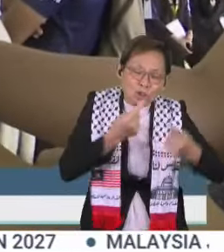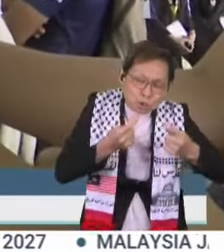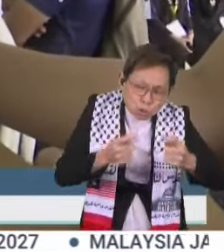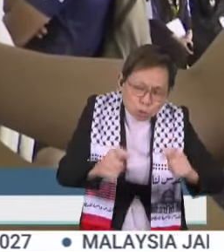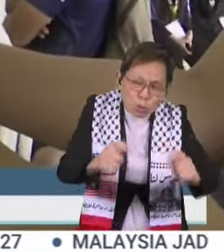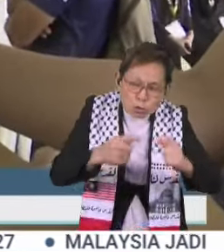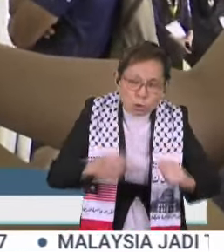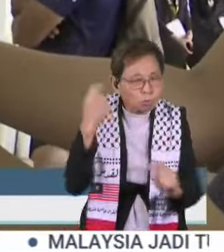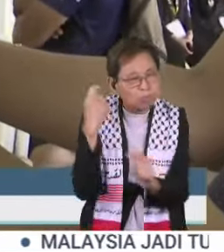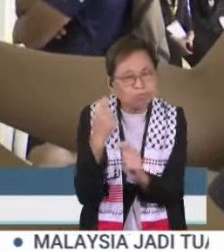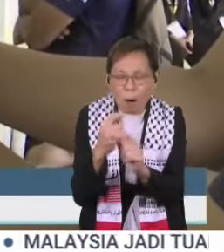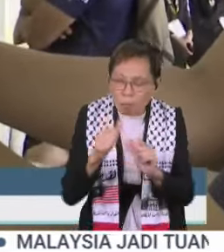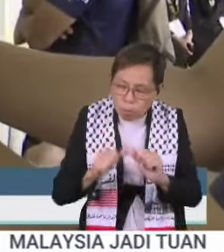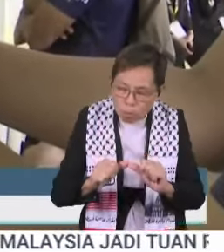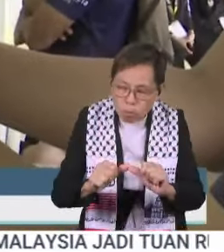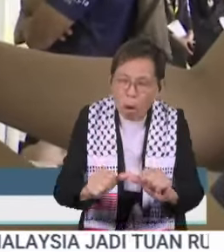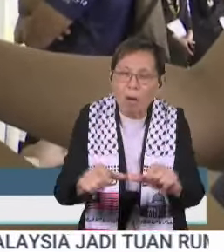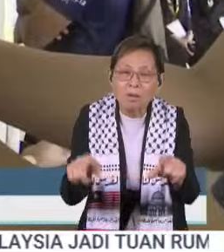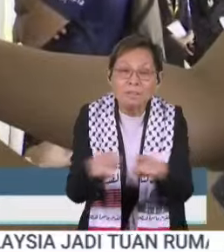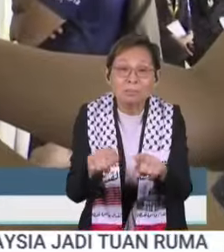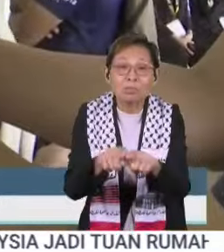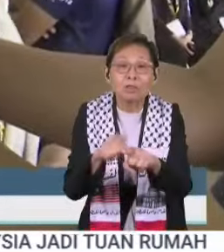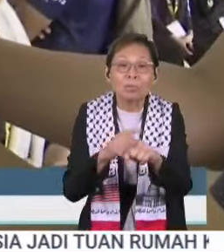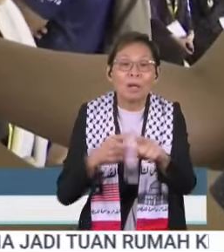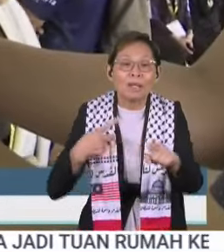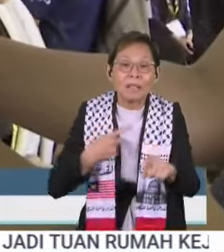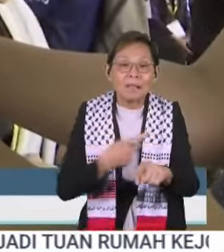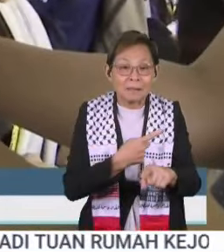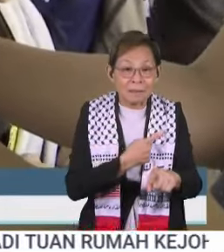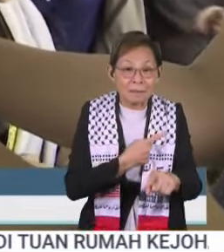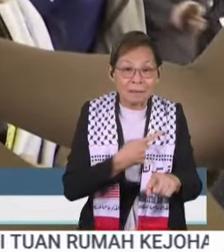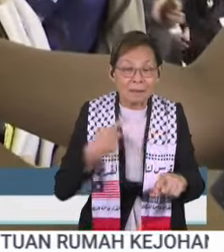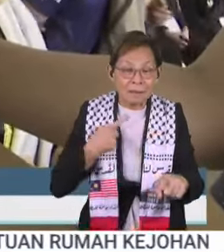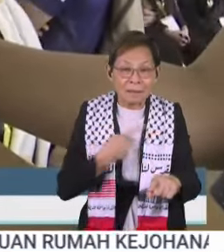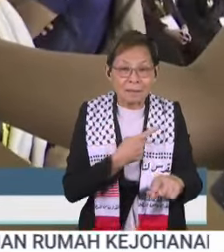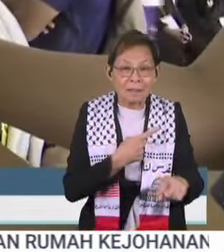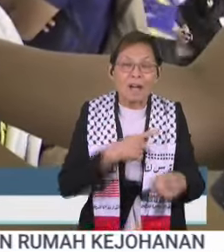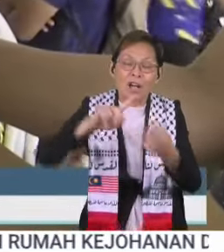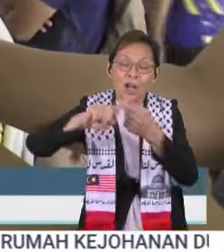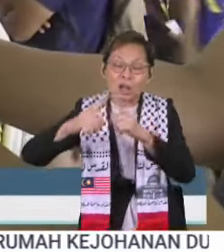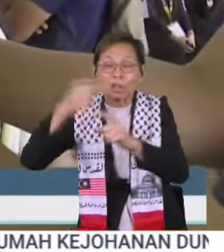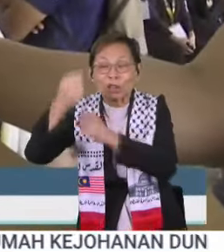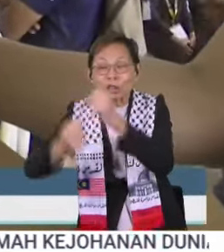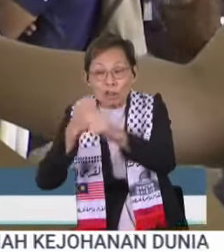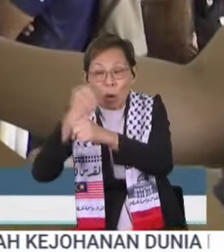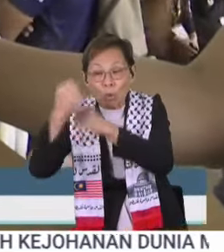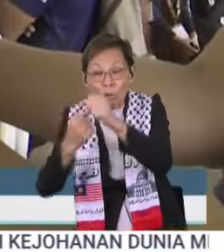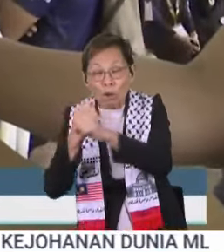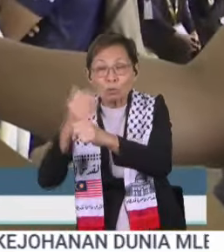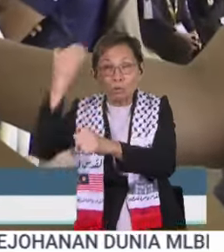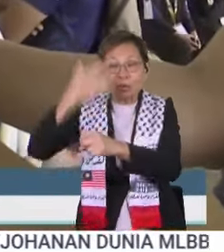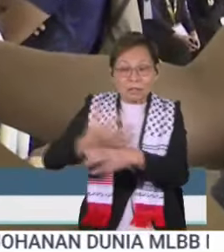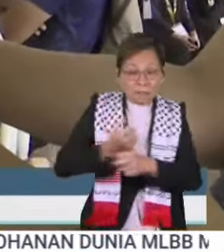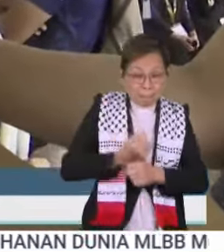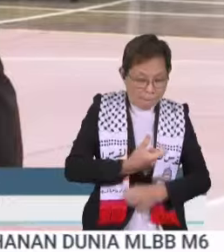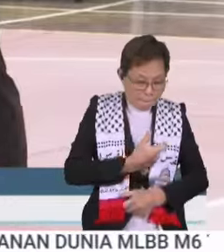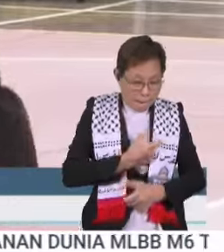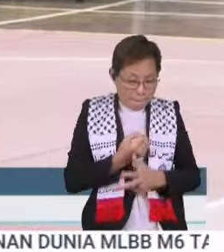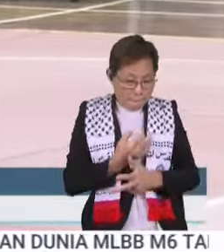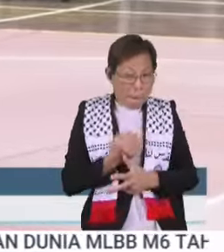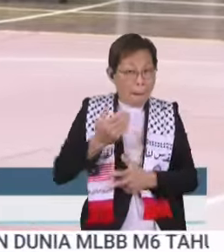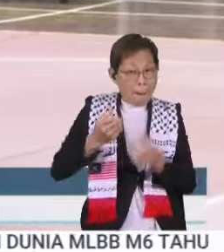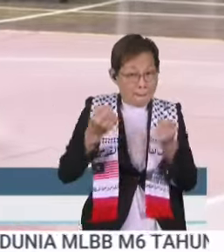untuk mengekalkan sepertia yang kita apa tahun-tahun dulu kita memungut pingat emas Yang